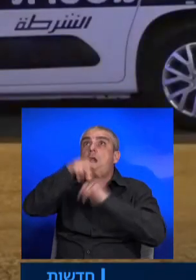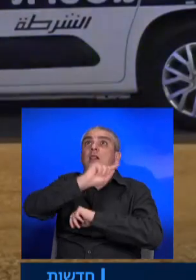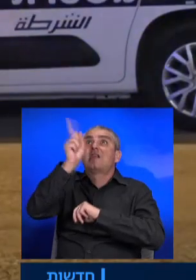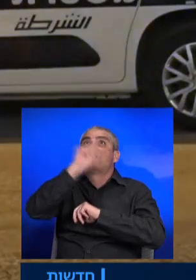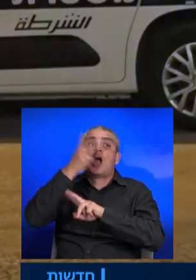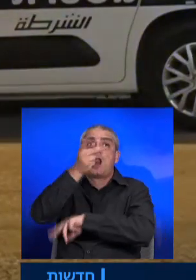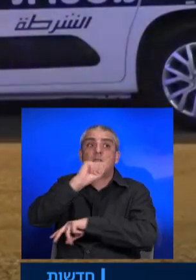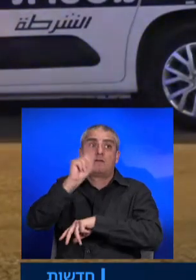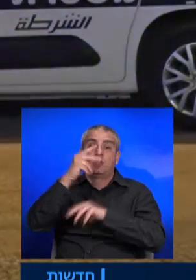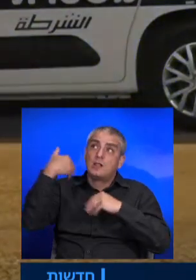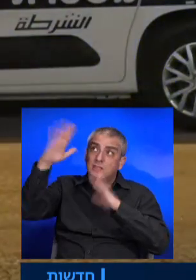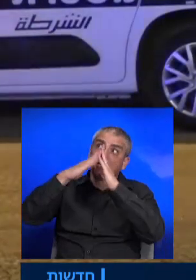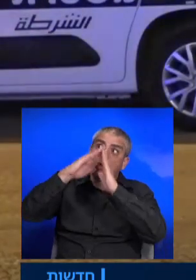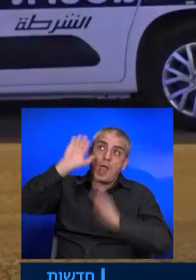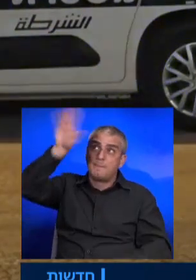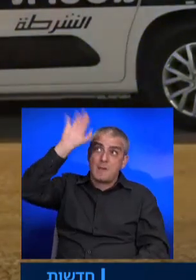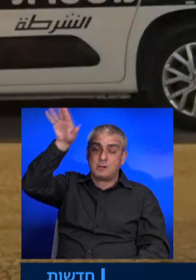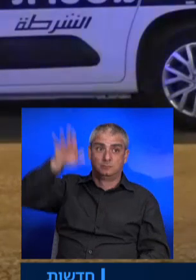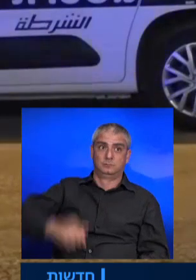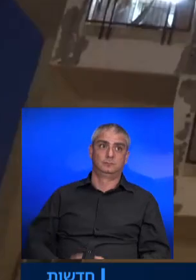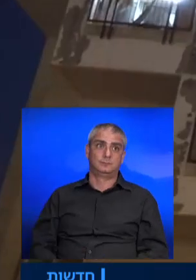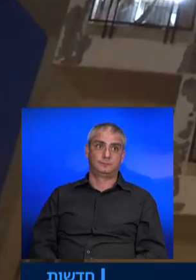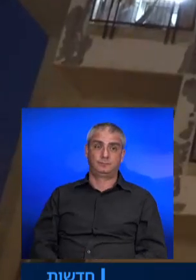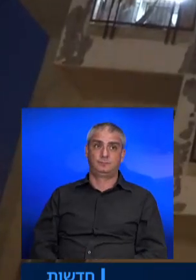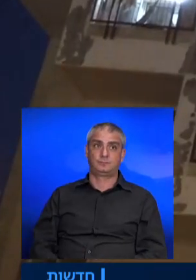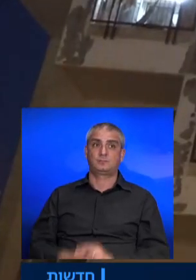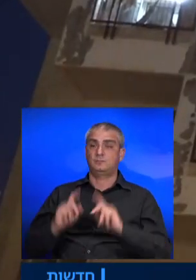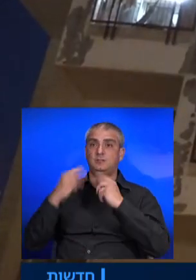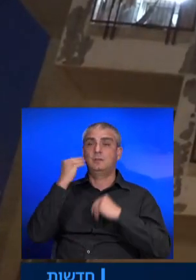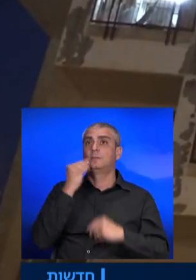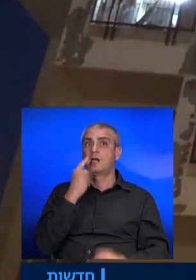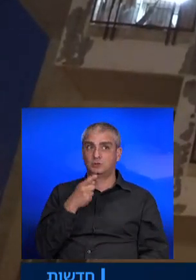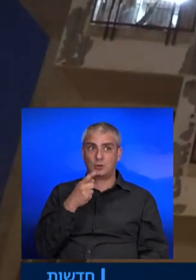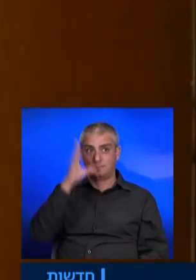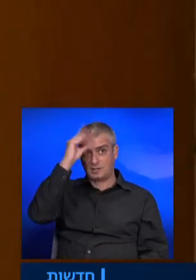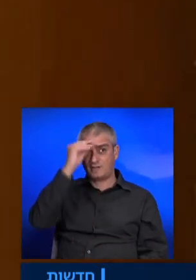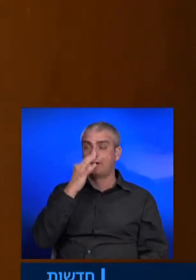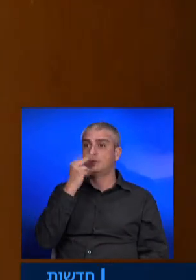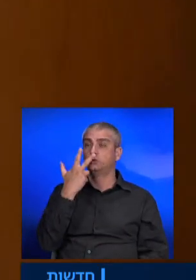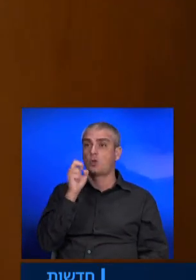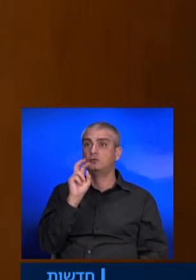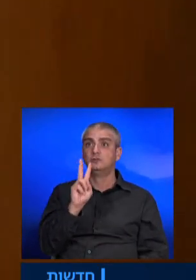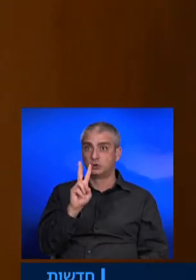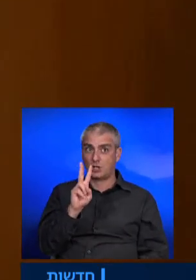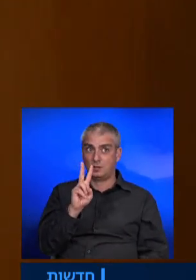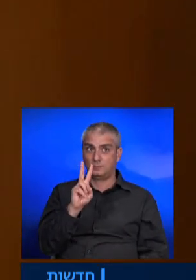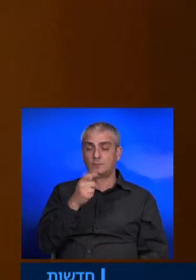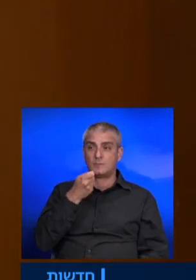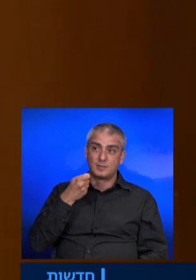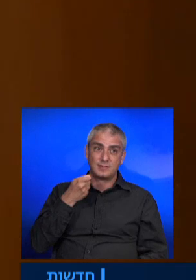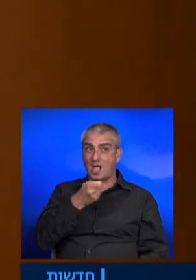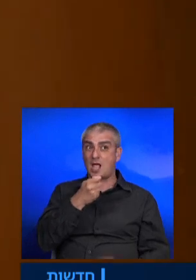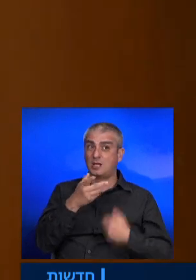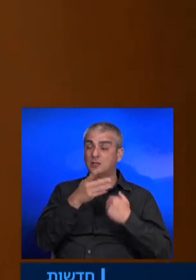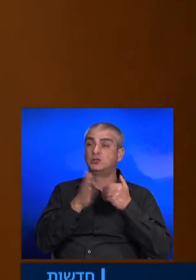שלך. זה קרה אחר הצהריים. הגבר, בן 32, דקר לפי החשד את אשתו